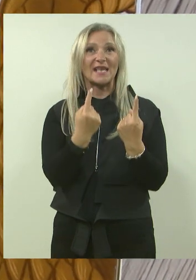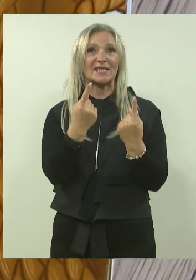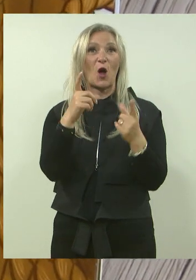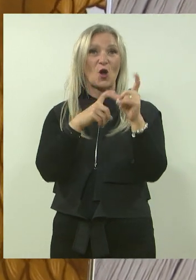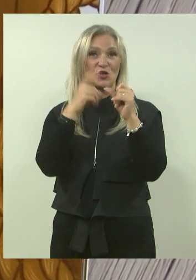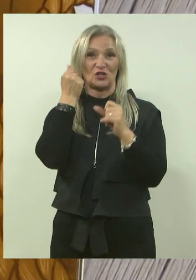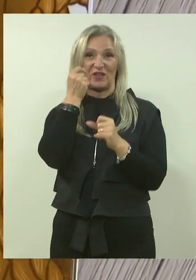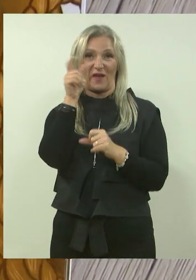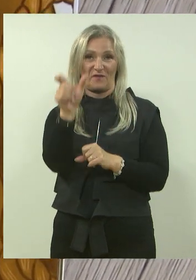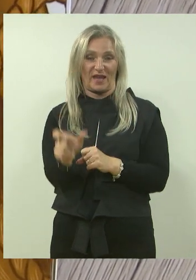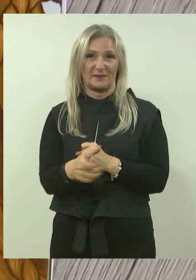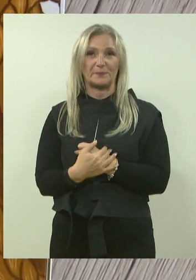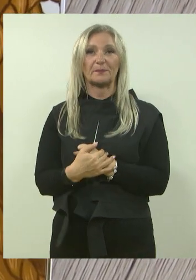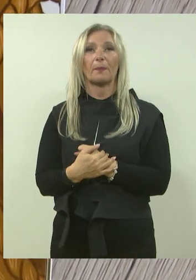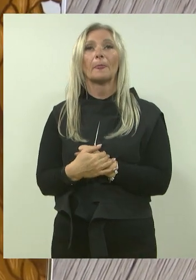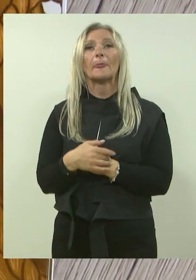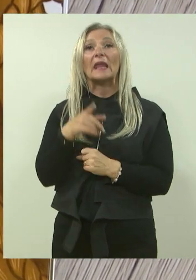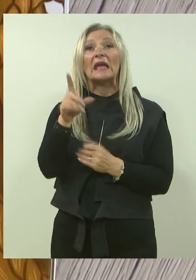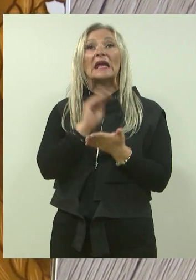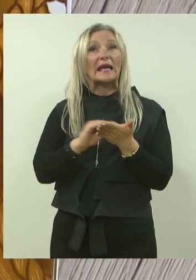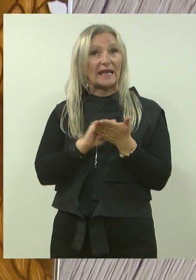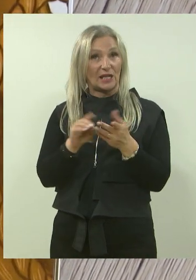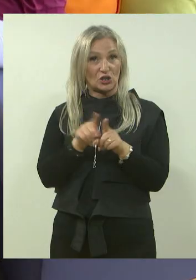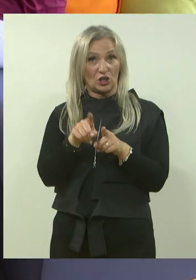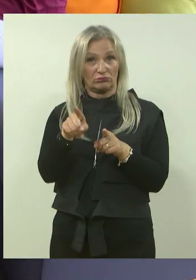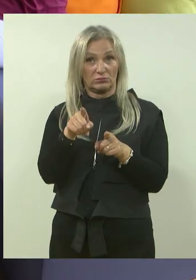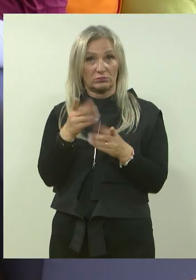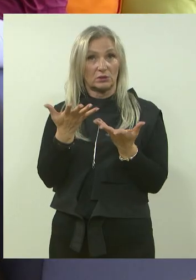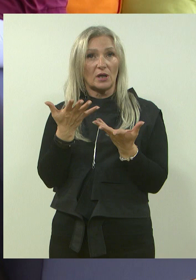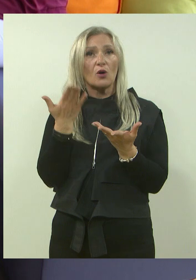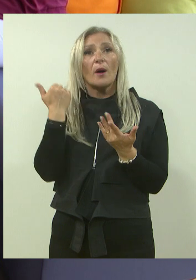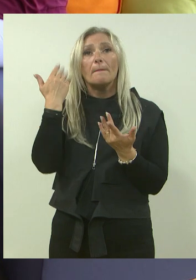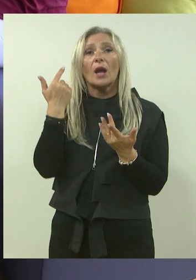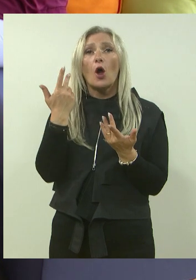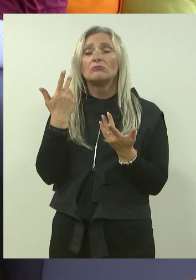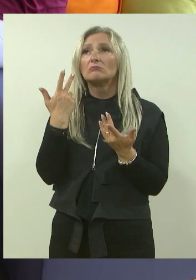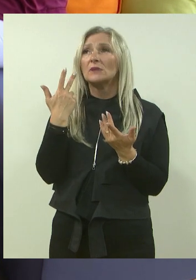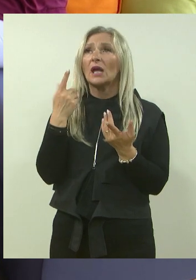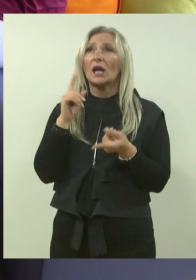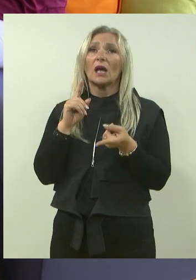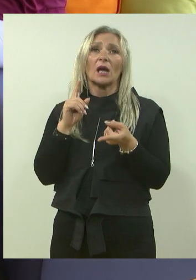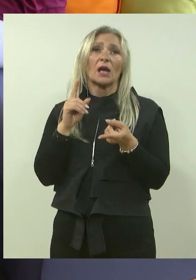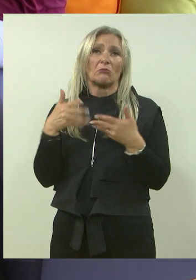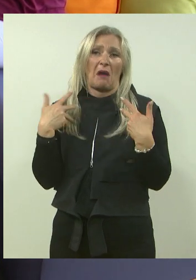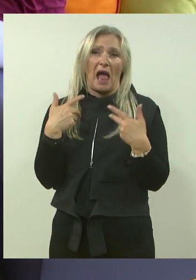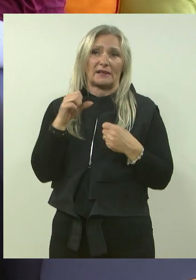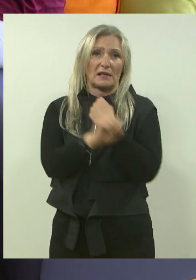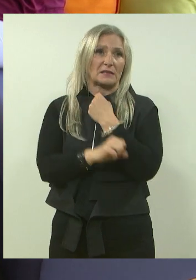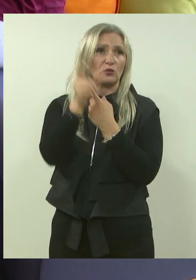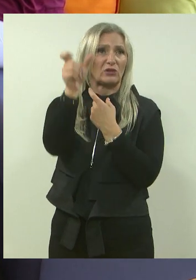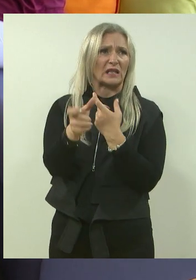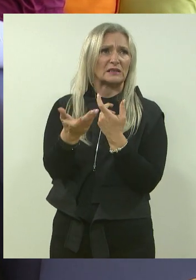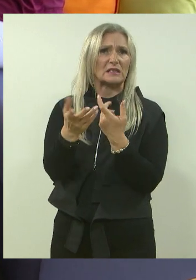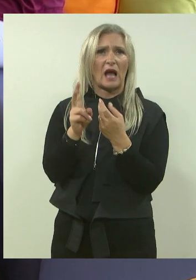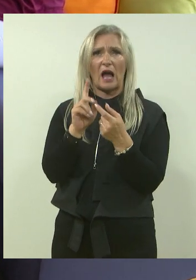spomenuli ste riječnik budinšćine u pitanju. Tako je, i to je bio diplomski rad. Kako su bile uopće reakcije? Sad ide mlada studentica pa radi odmah,